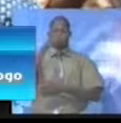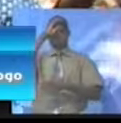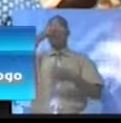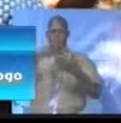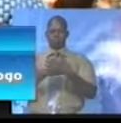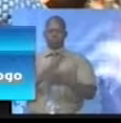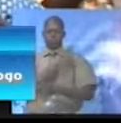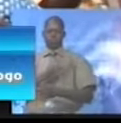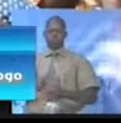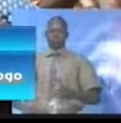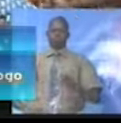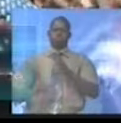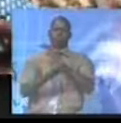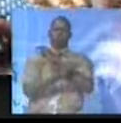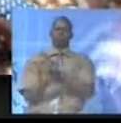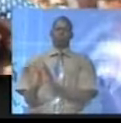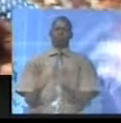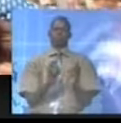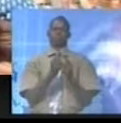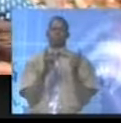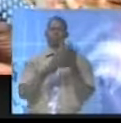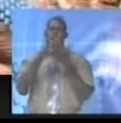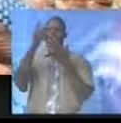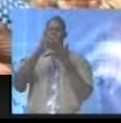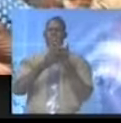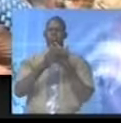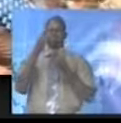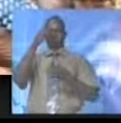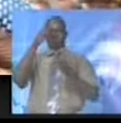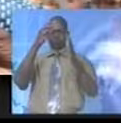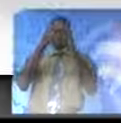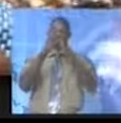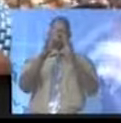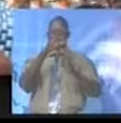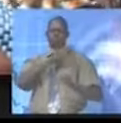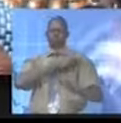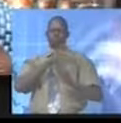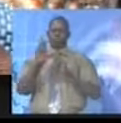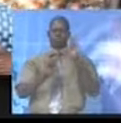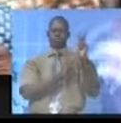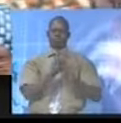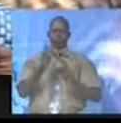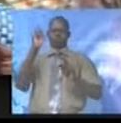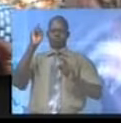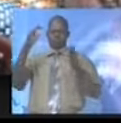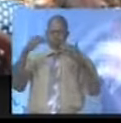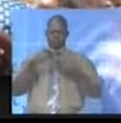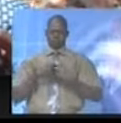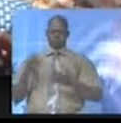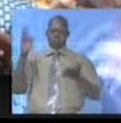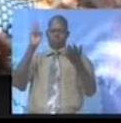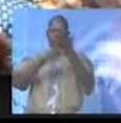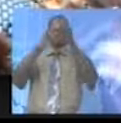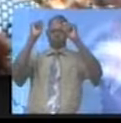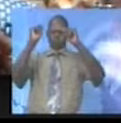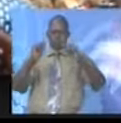commune de Tenkodogo pour réaliser les grands projets pour cette ville et au profit des populations. Il faut que nous prenions des délibérations